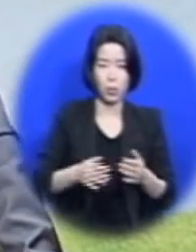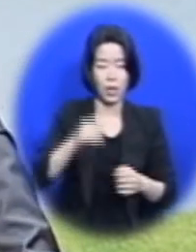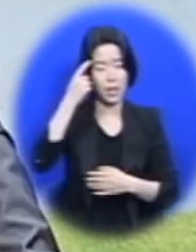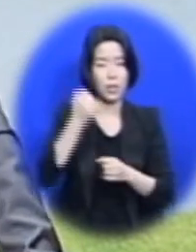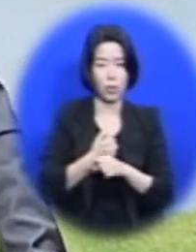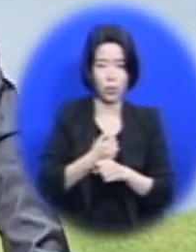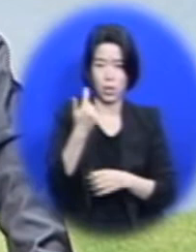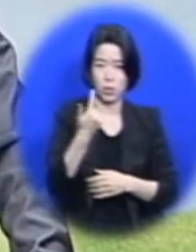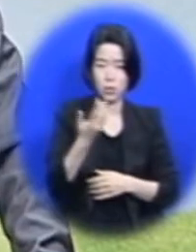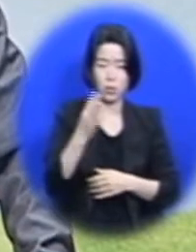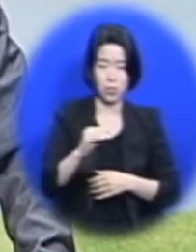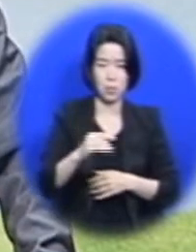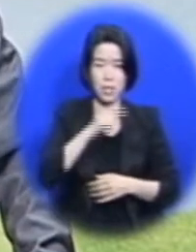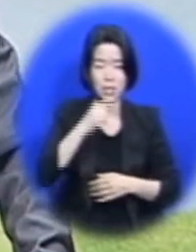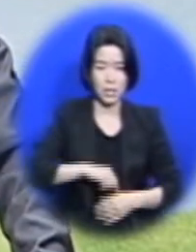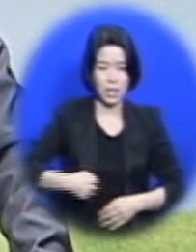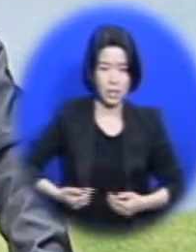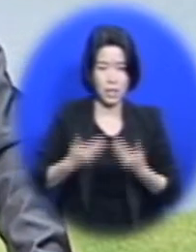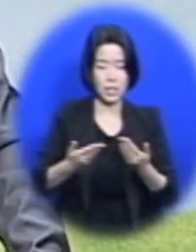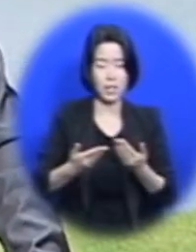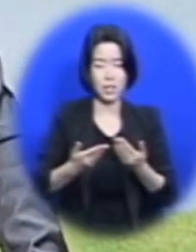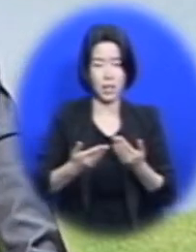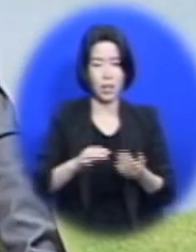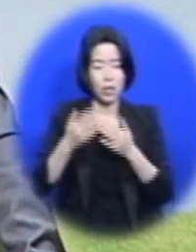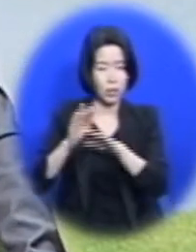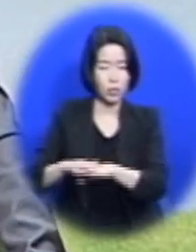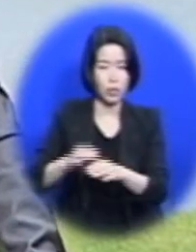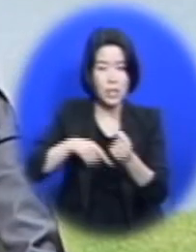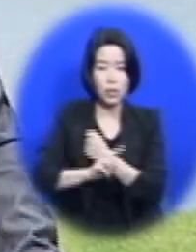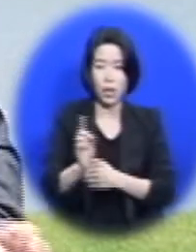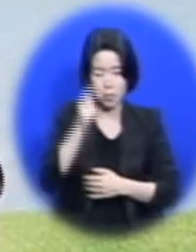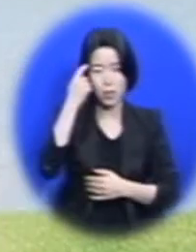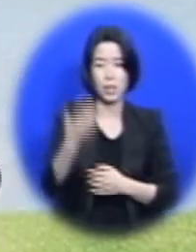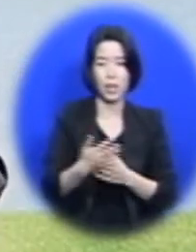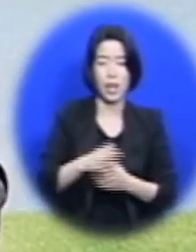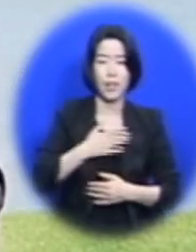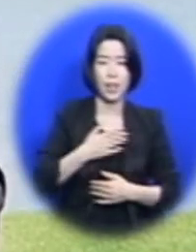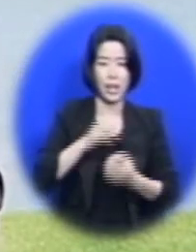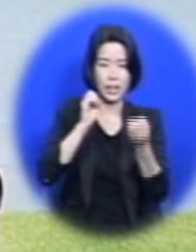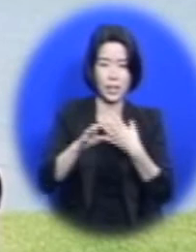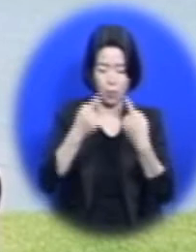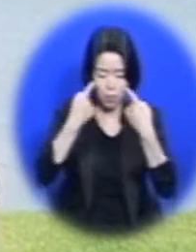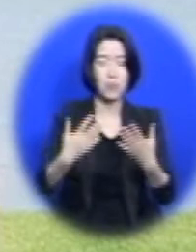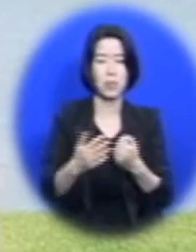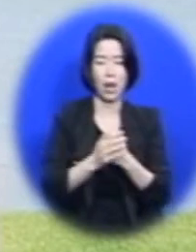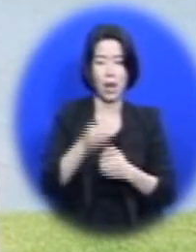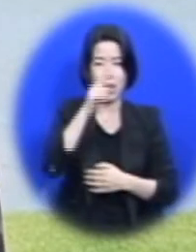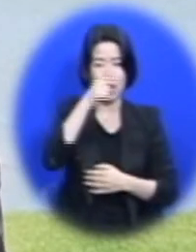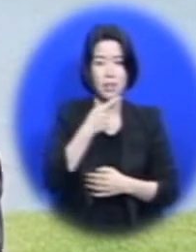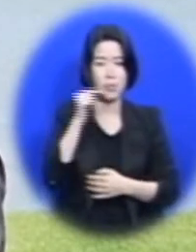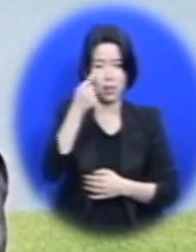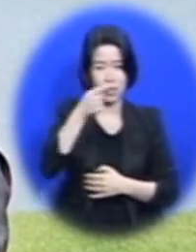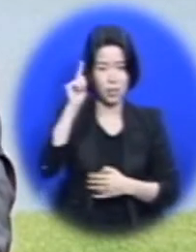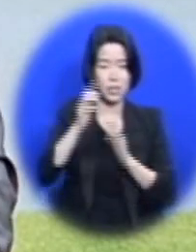명의 희생자를 낸 러시아 혁명의 원인이 무엇이냐고 나에게 묻는다면 나의 대답은 분명하다. 러시아